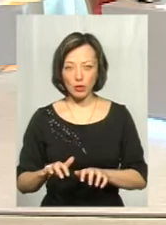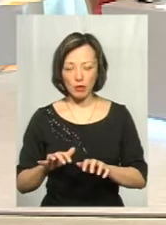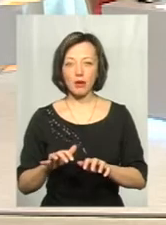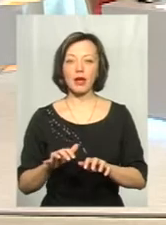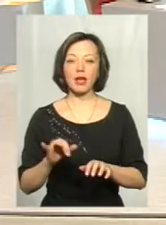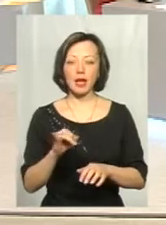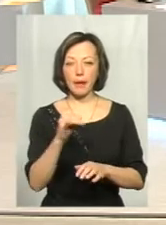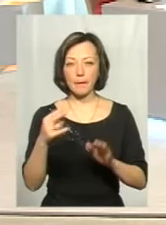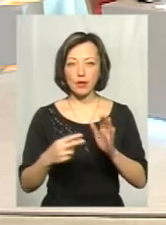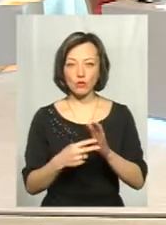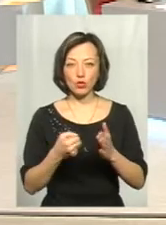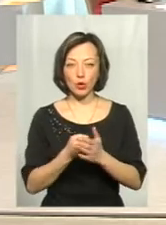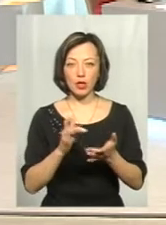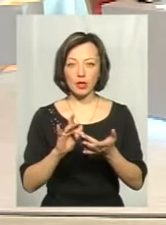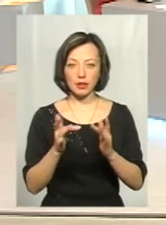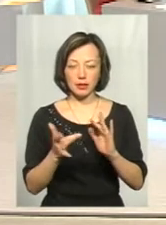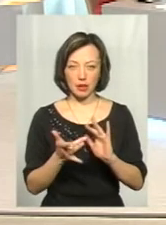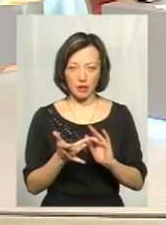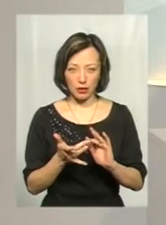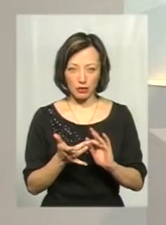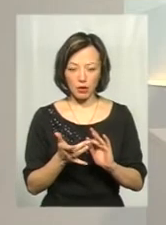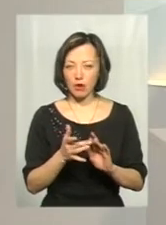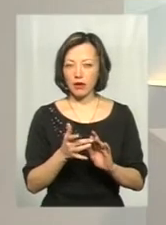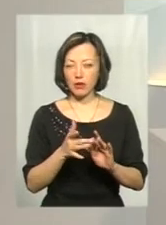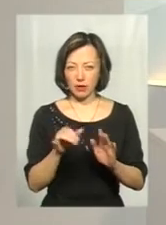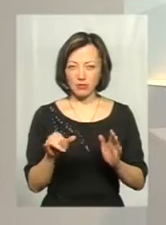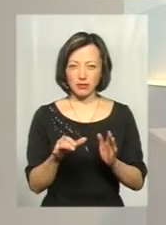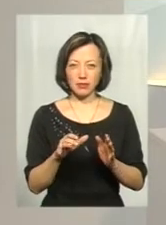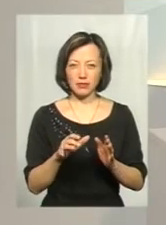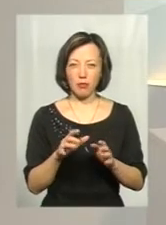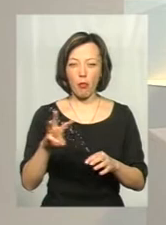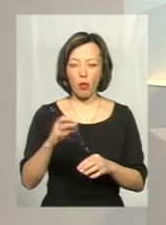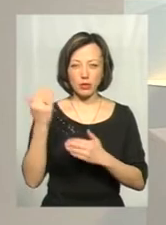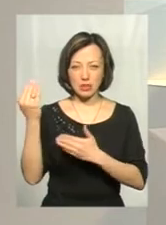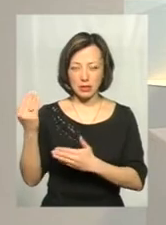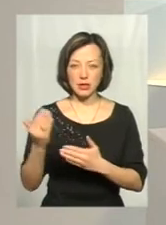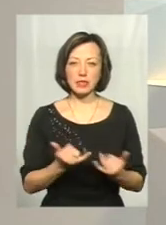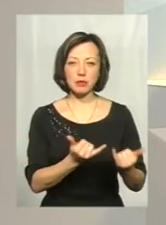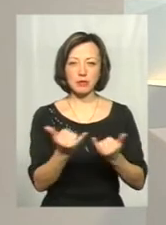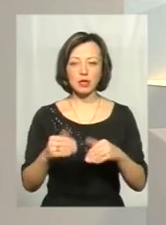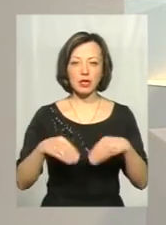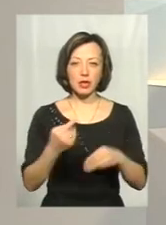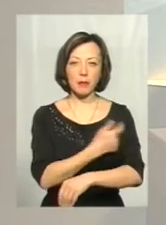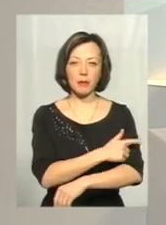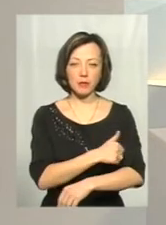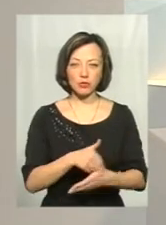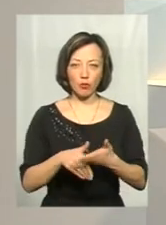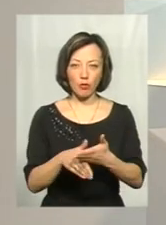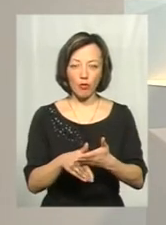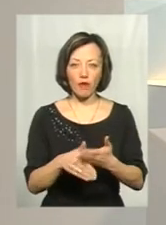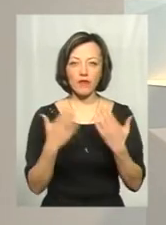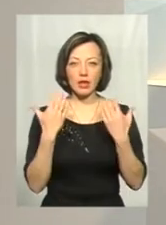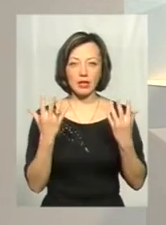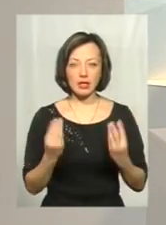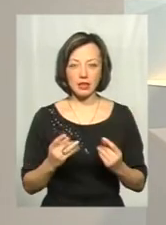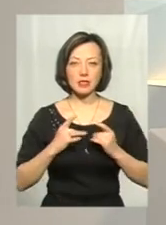комп'ютерами та підключення до електронної системи охорони здоров'я, забезпечити надання первинної медичної допомоги у вихідні дні